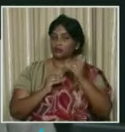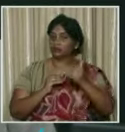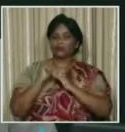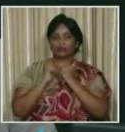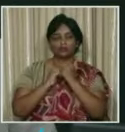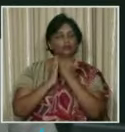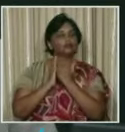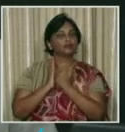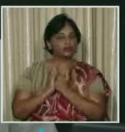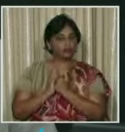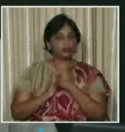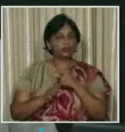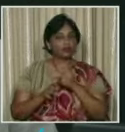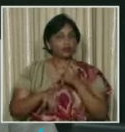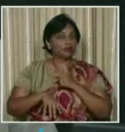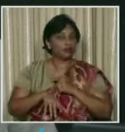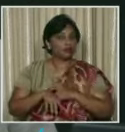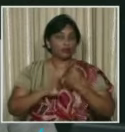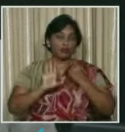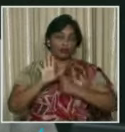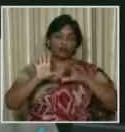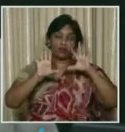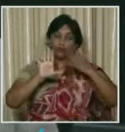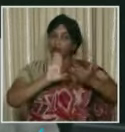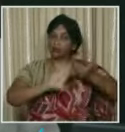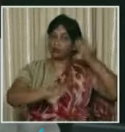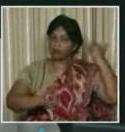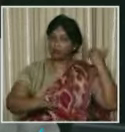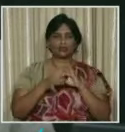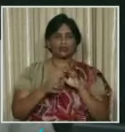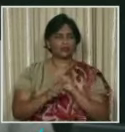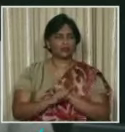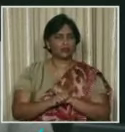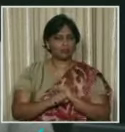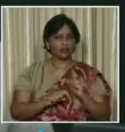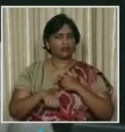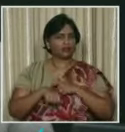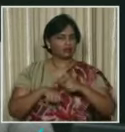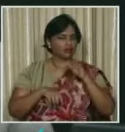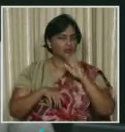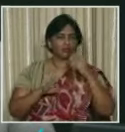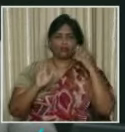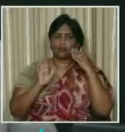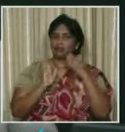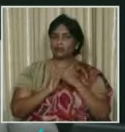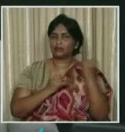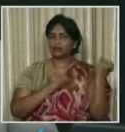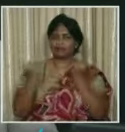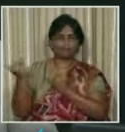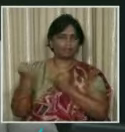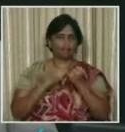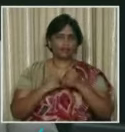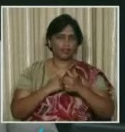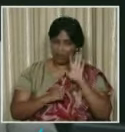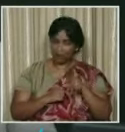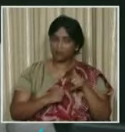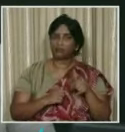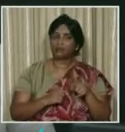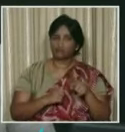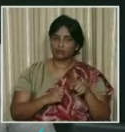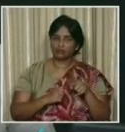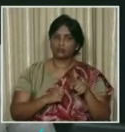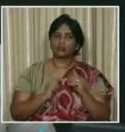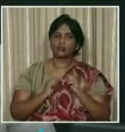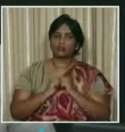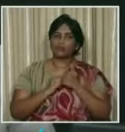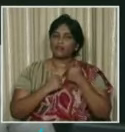වැඩපිළිවෙල පිළිබඳව. මේක අවස්ථාවක් අරගෙන අවුරුදු 10කට ඉස්සෙල්ලා අපි කිසිම සම්බන්ධයක් නැති කාලයක සිද්ධ වෙච්ච දේවල් එකිනෙකාට මඩ ගහන්න මේක උපයෝග කරගන්නවා නම්